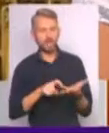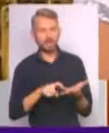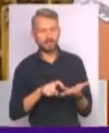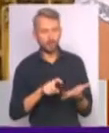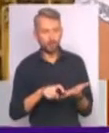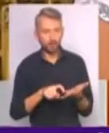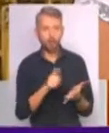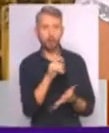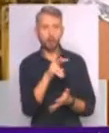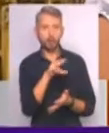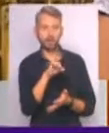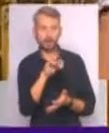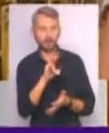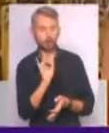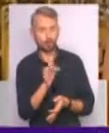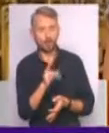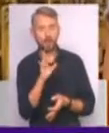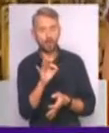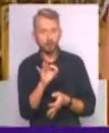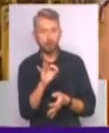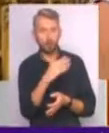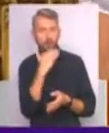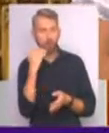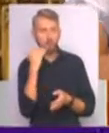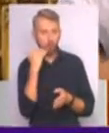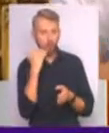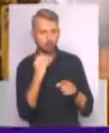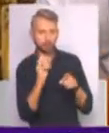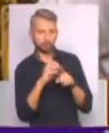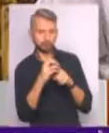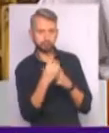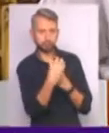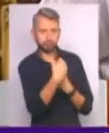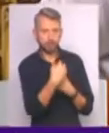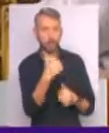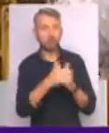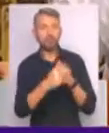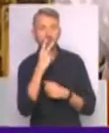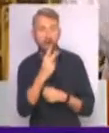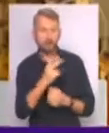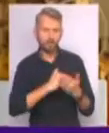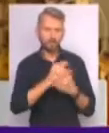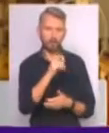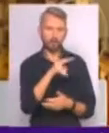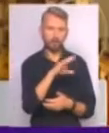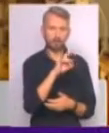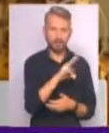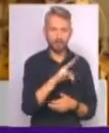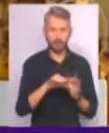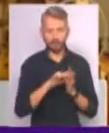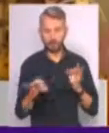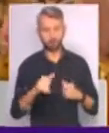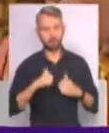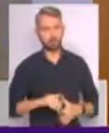холестерин нормальний, але но бляшек повно. А часто ми бачимо, що високий холестерин, але сосуди абсолютно спокійні